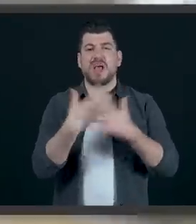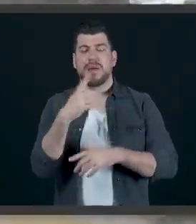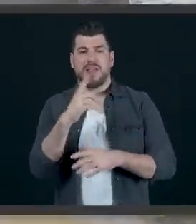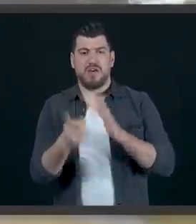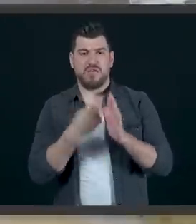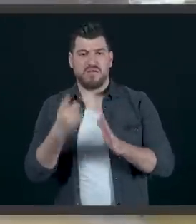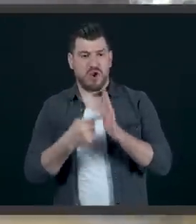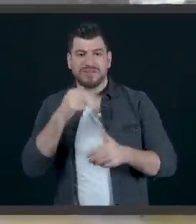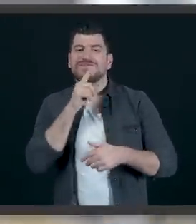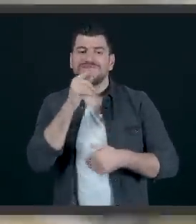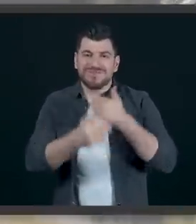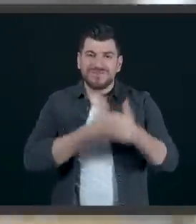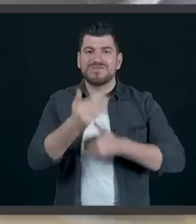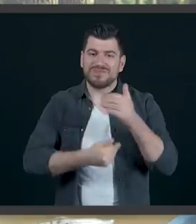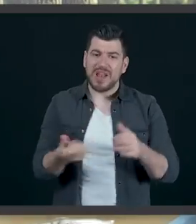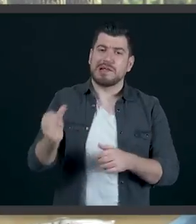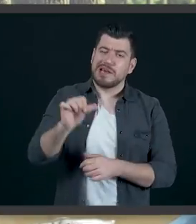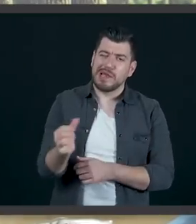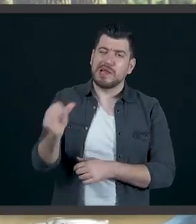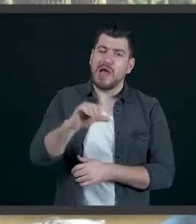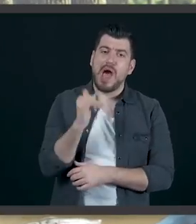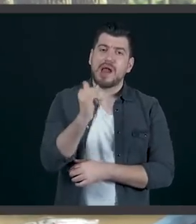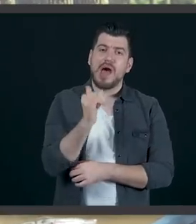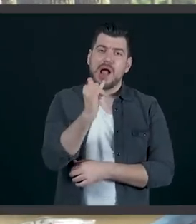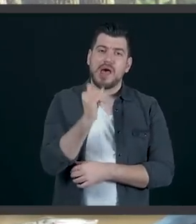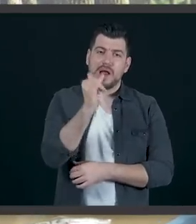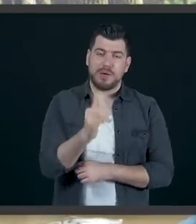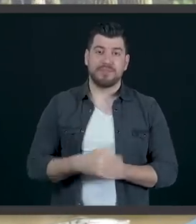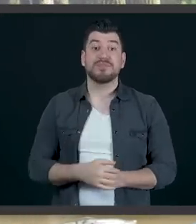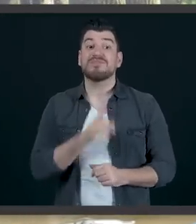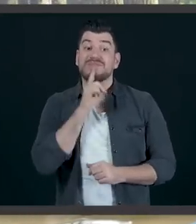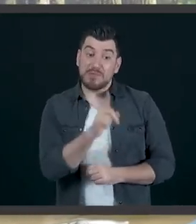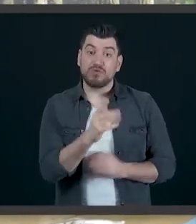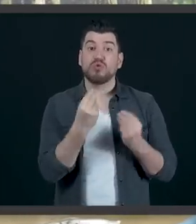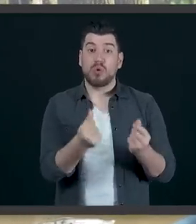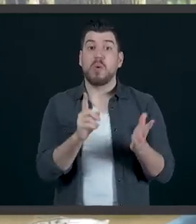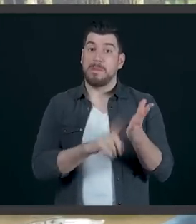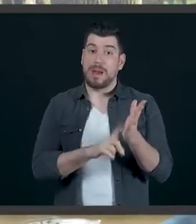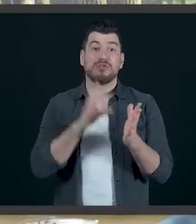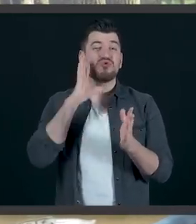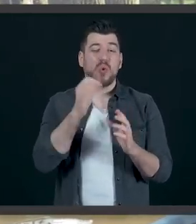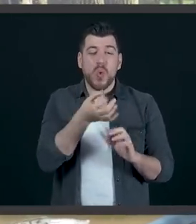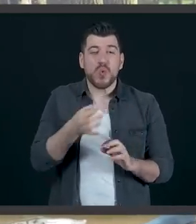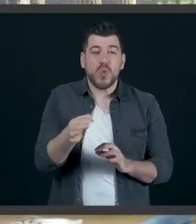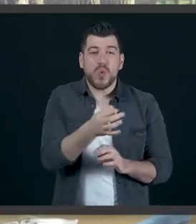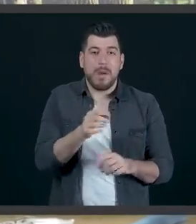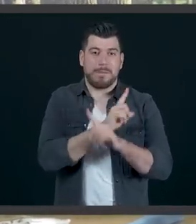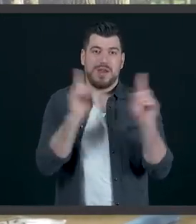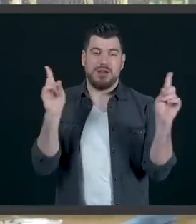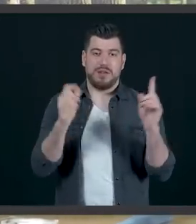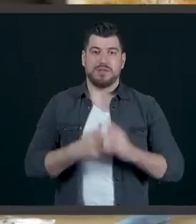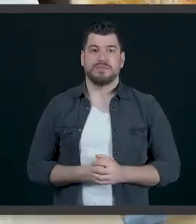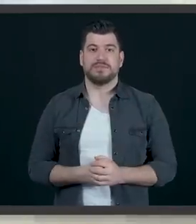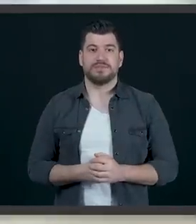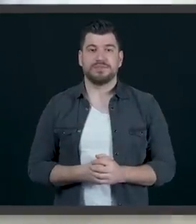αυτή τη διαδικασία, δηλαδή να προσθέτετε σιγά σιγά το γάλα μέσα, αλλά έτσι πρέπει να γίνει για να μην κάνει γρουμπαλάκια στο τέλος την μπεσαμέλ μας.